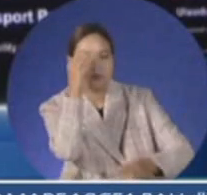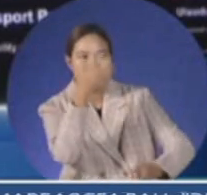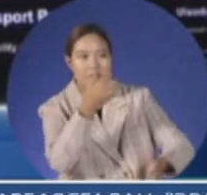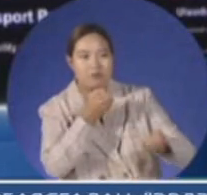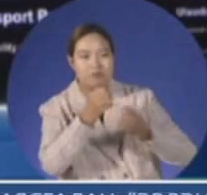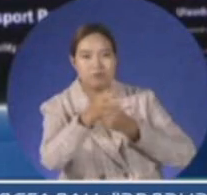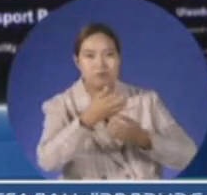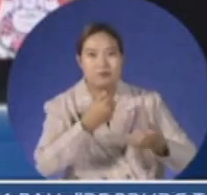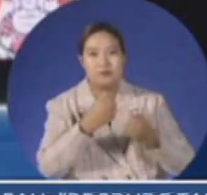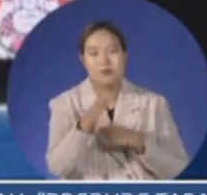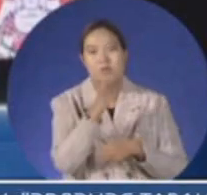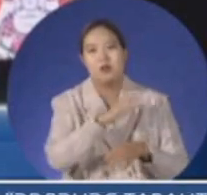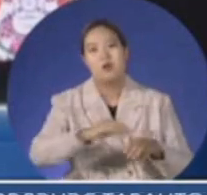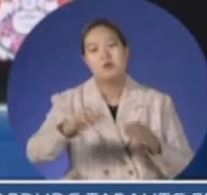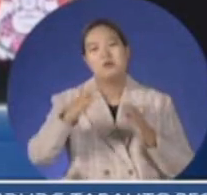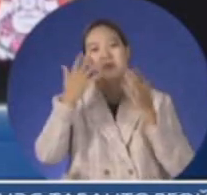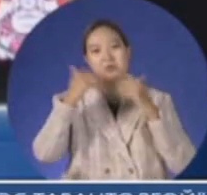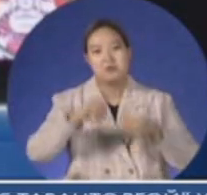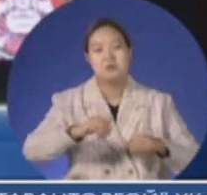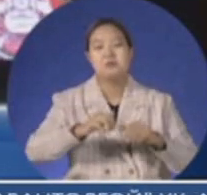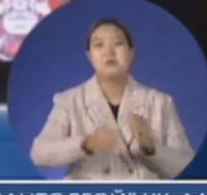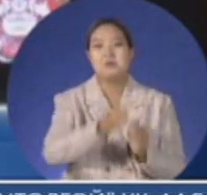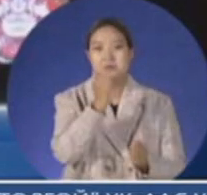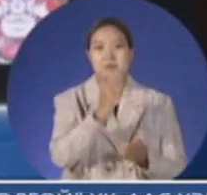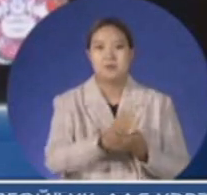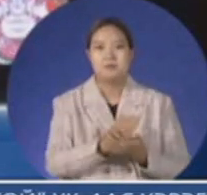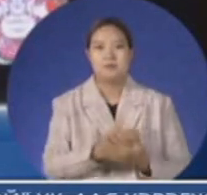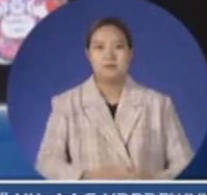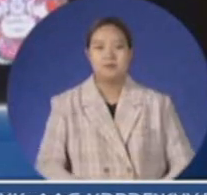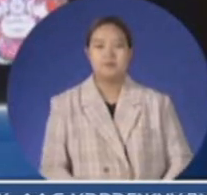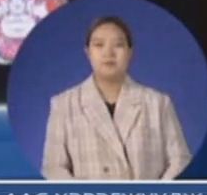тус тус амжилттай зохион байгуулж ирсэн байна. Анхаарлаа хандуулж байгаа